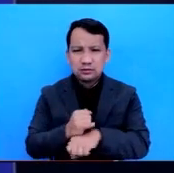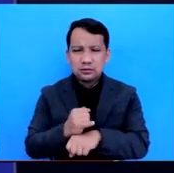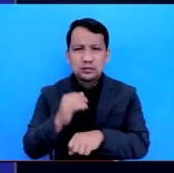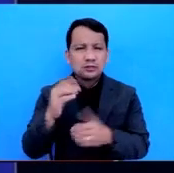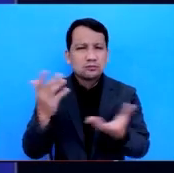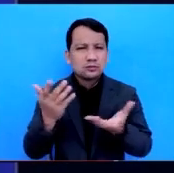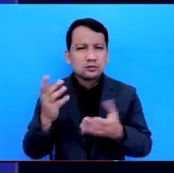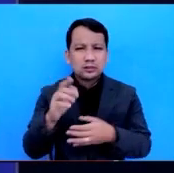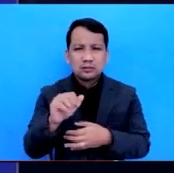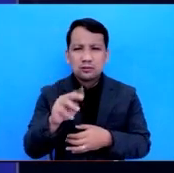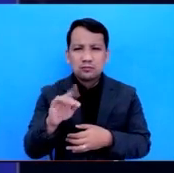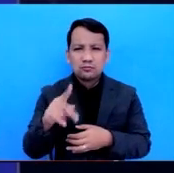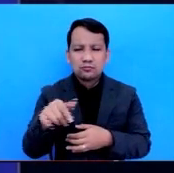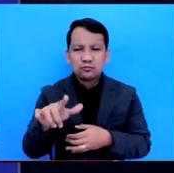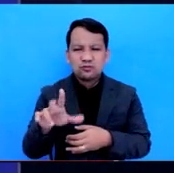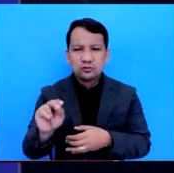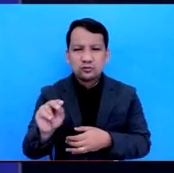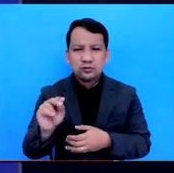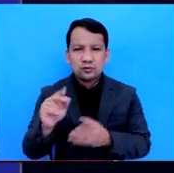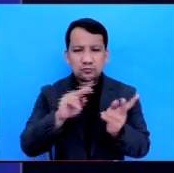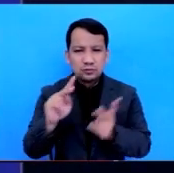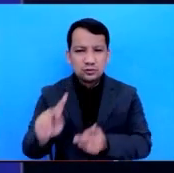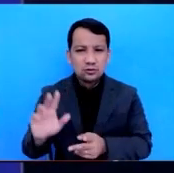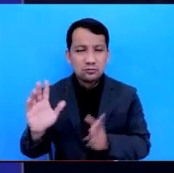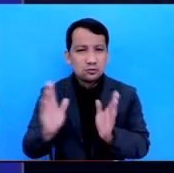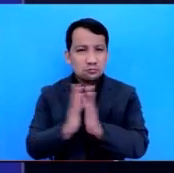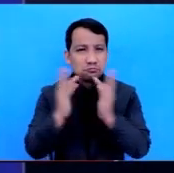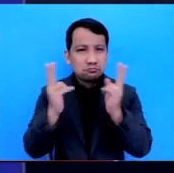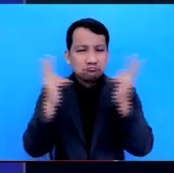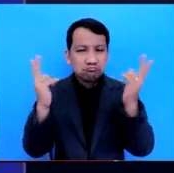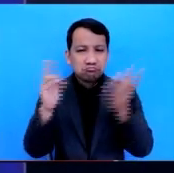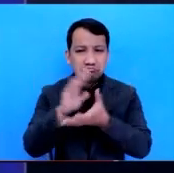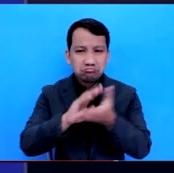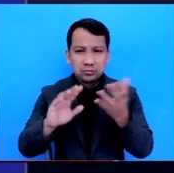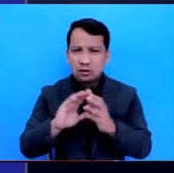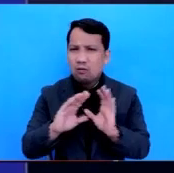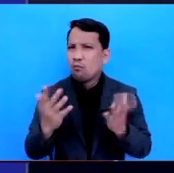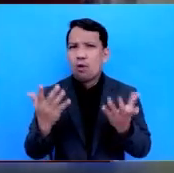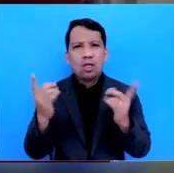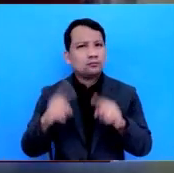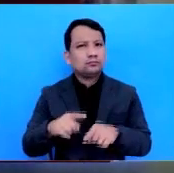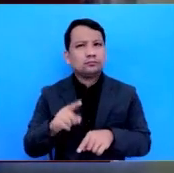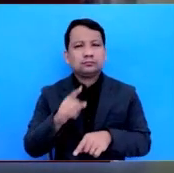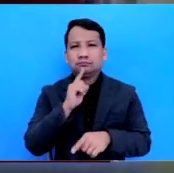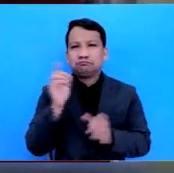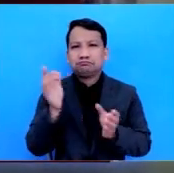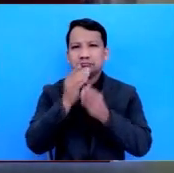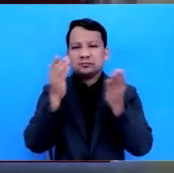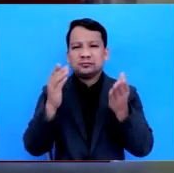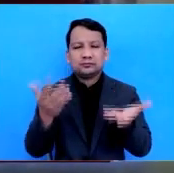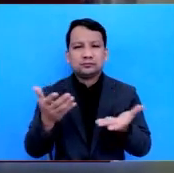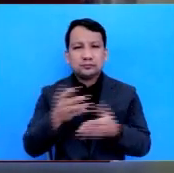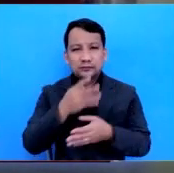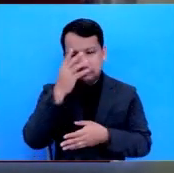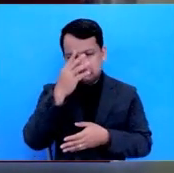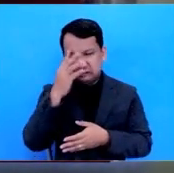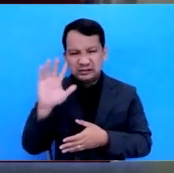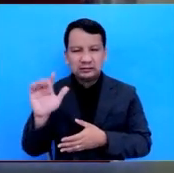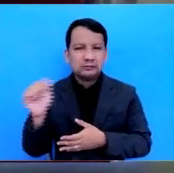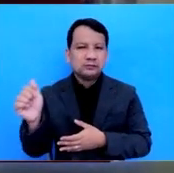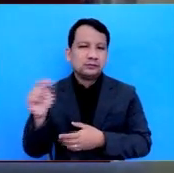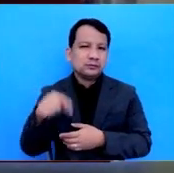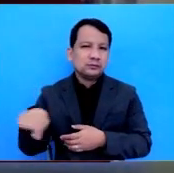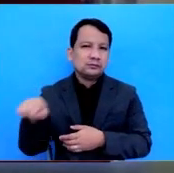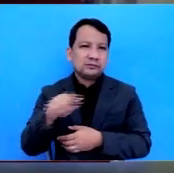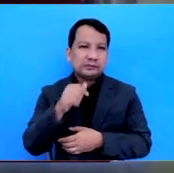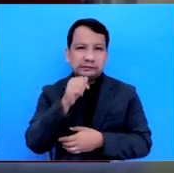Amanpulo sa Palawan para sa kanilang victory party. Walang ganong victory celebration. Ito'y gawa-gawa lang ng mga